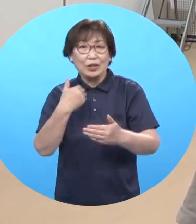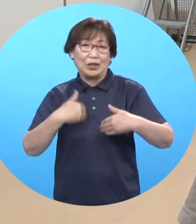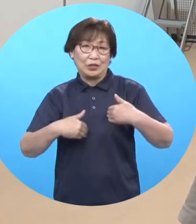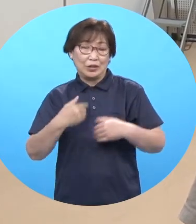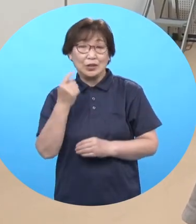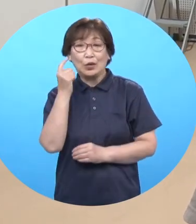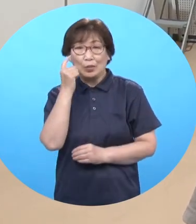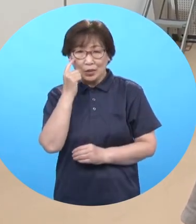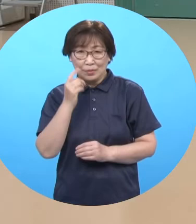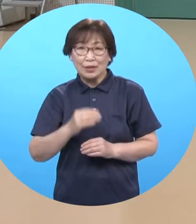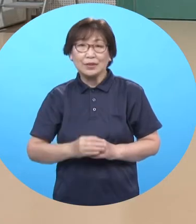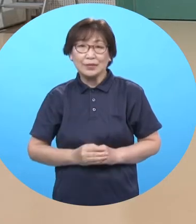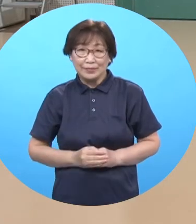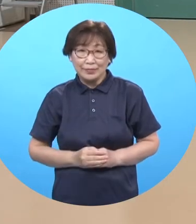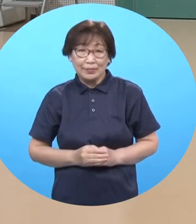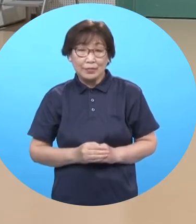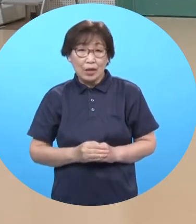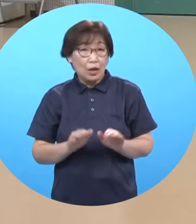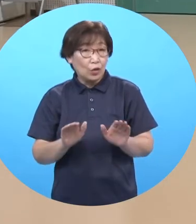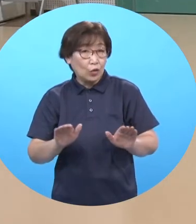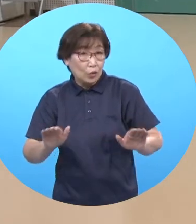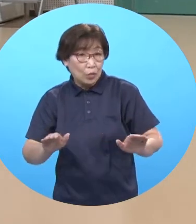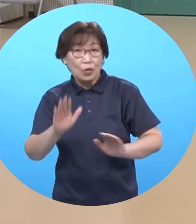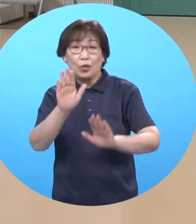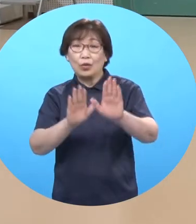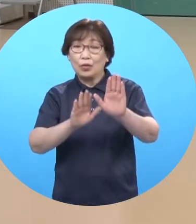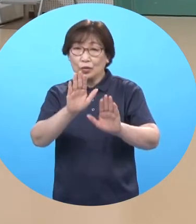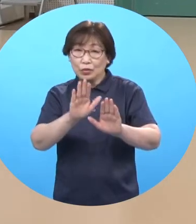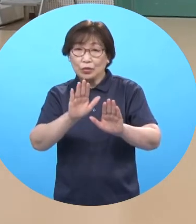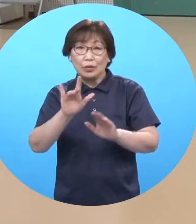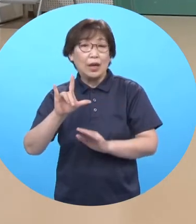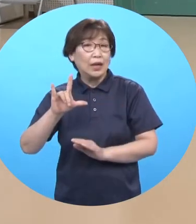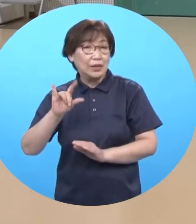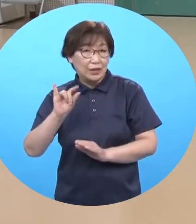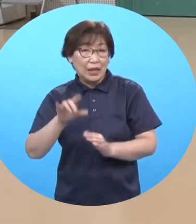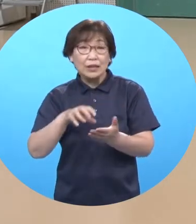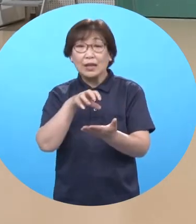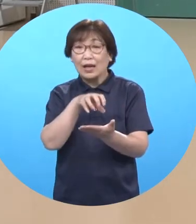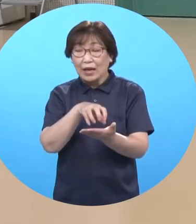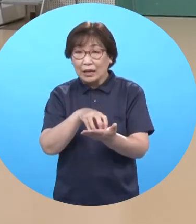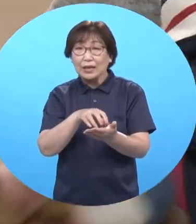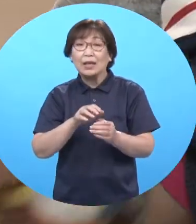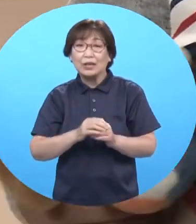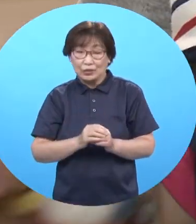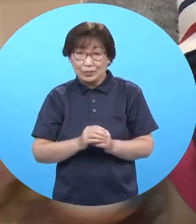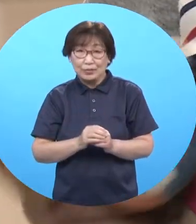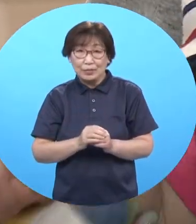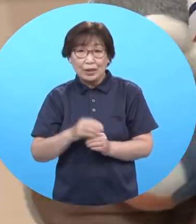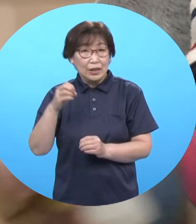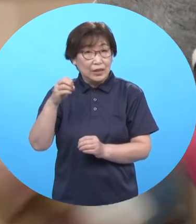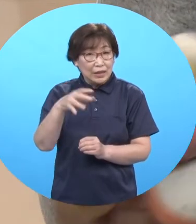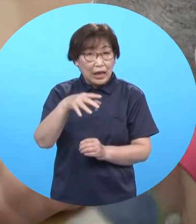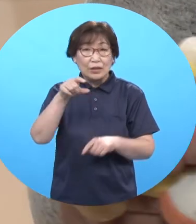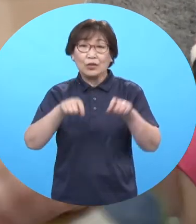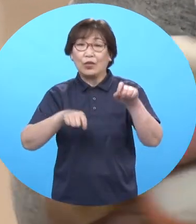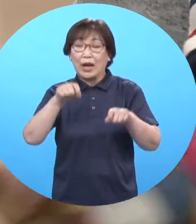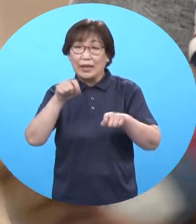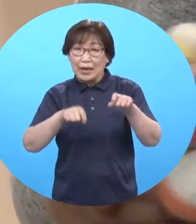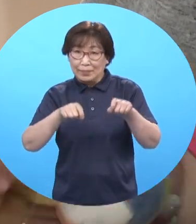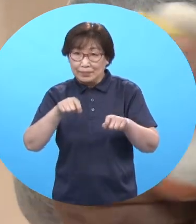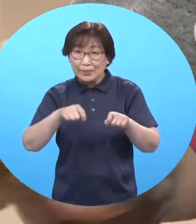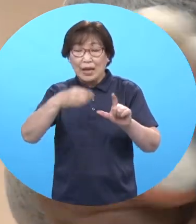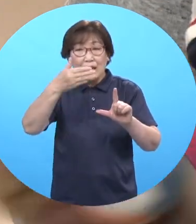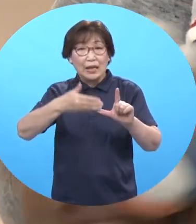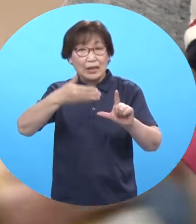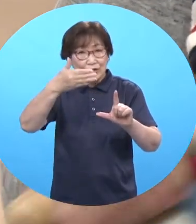かなって思います。 子どものこととかインスタとかにあげるので、そういうところでなんか光の加減と か、 な